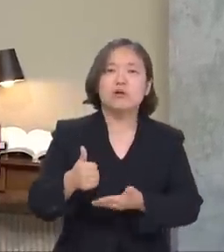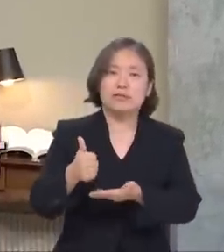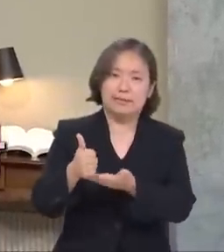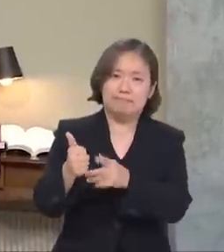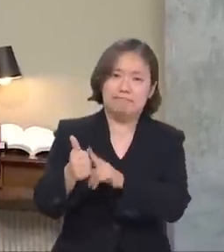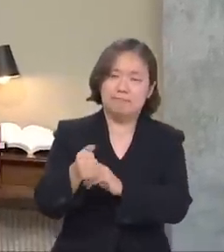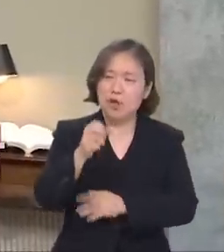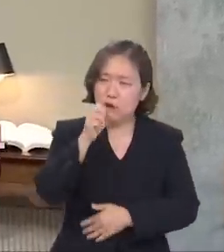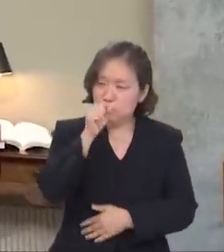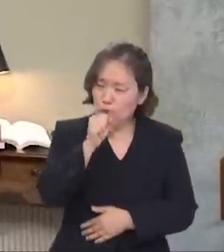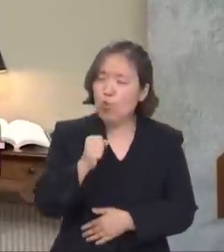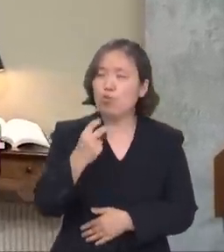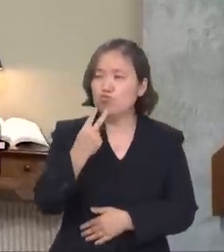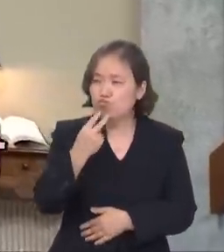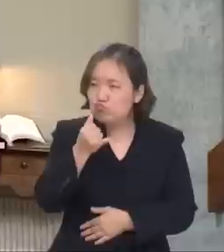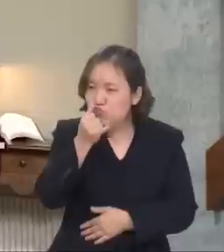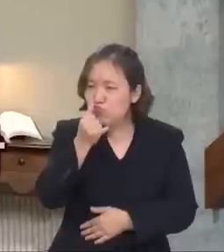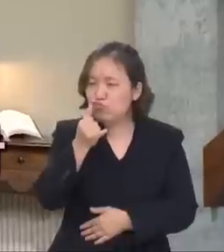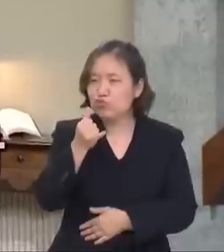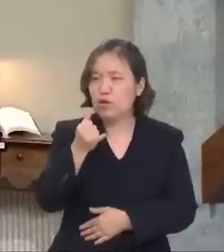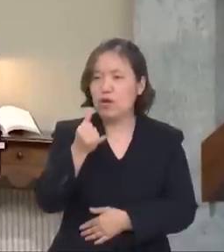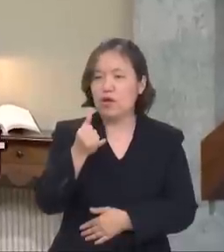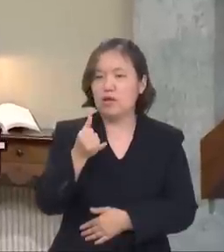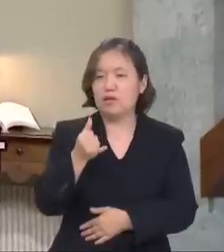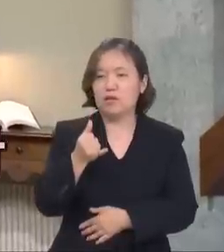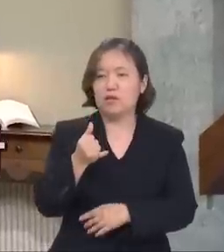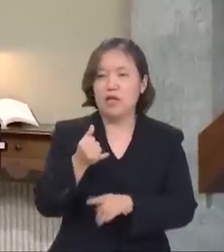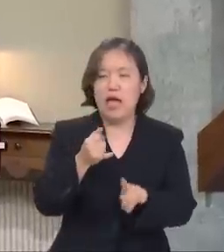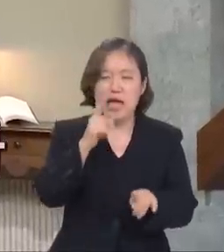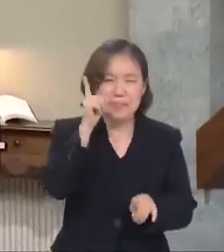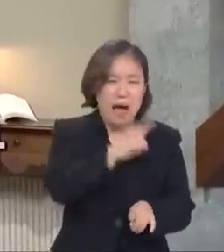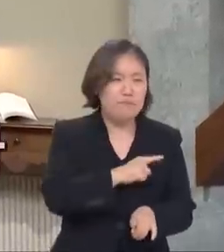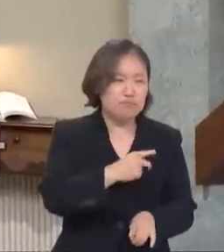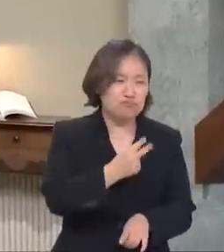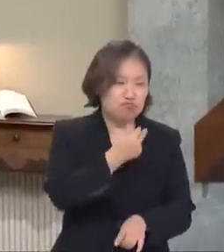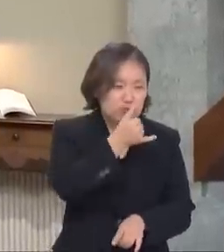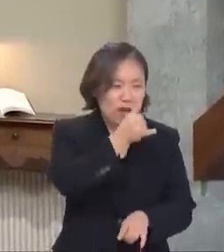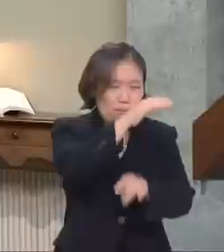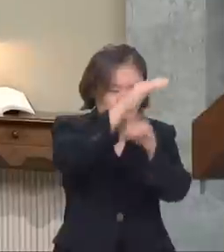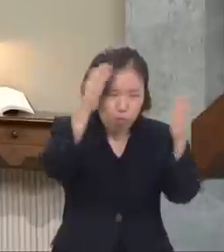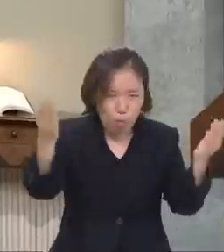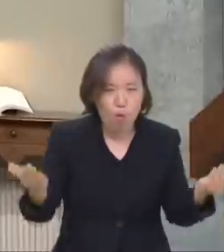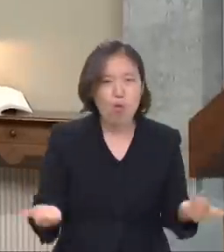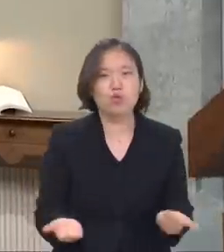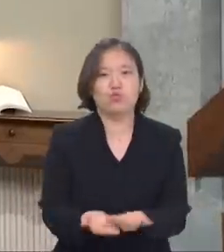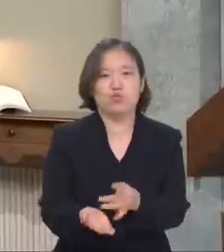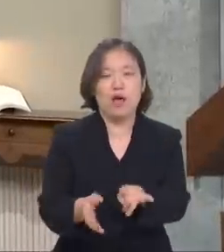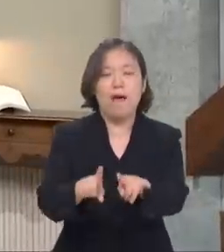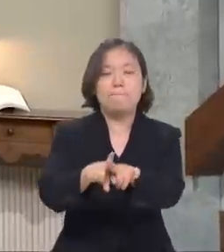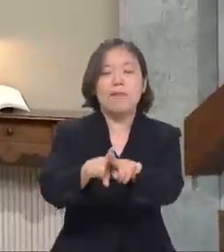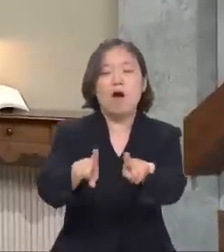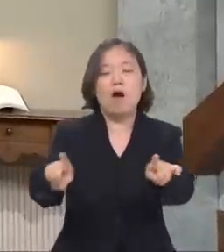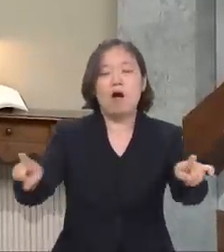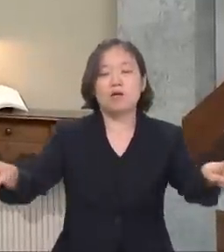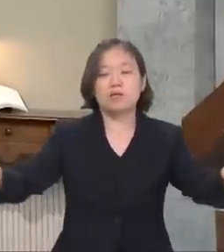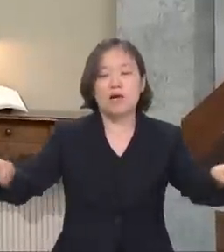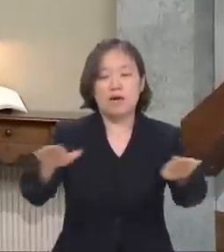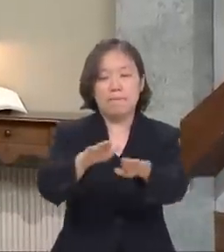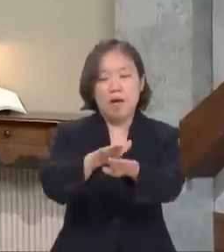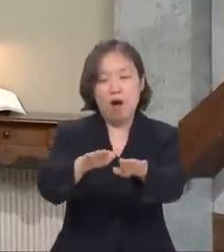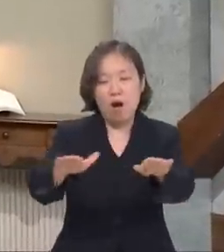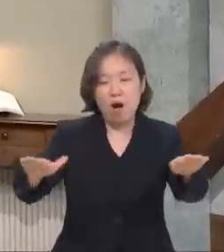착한 중생이든 악한 중생이든 똑같이 평등하게 보신다 다 당신의